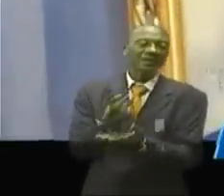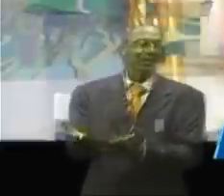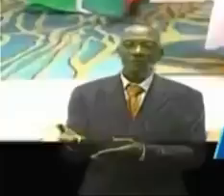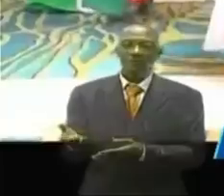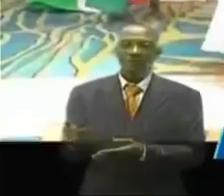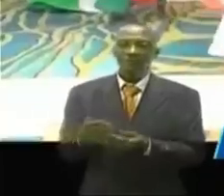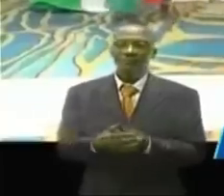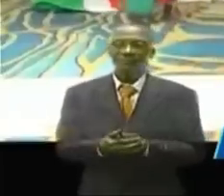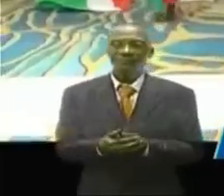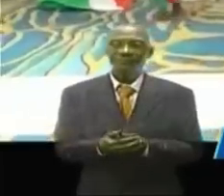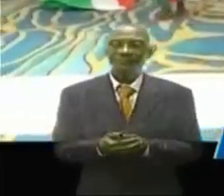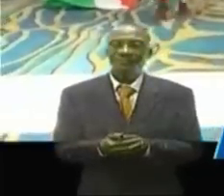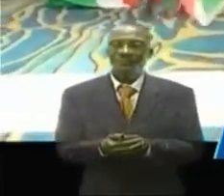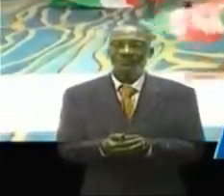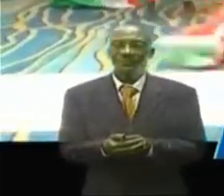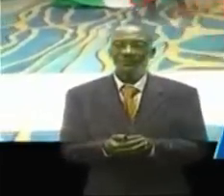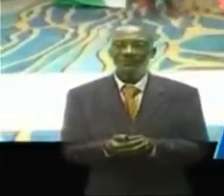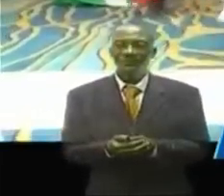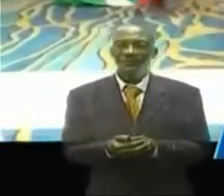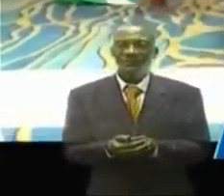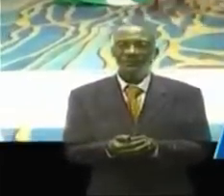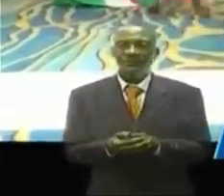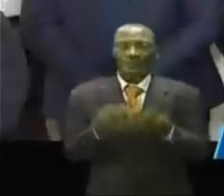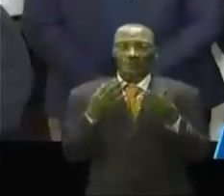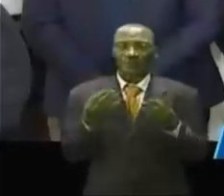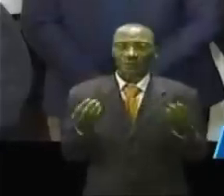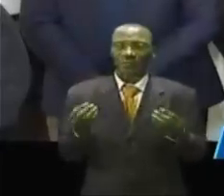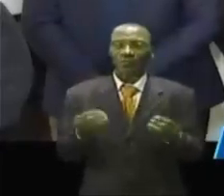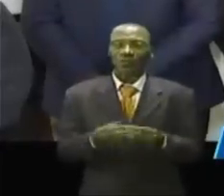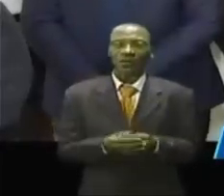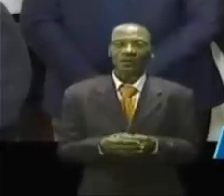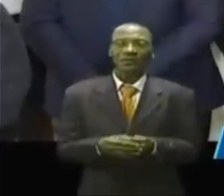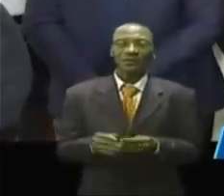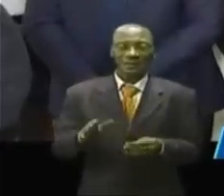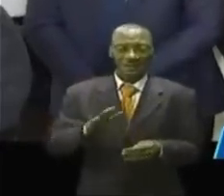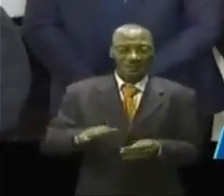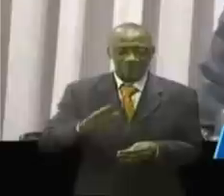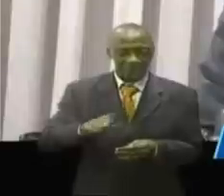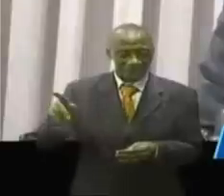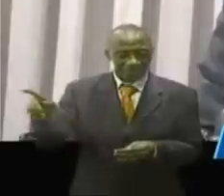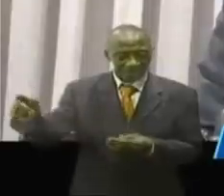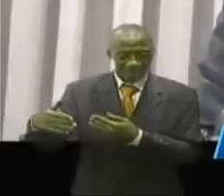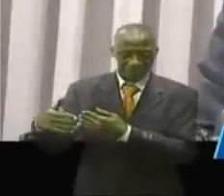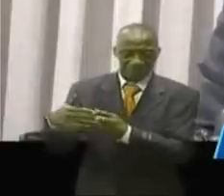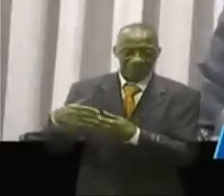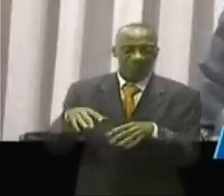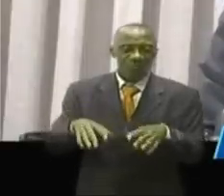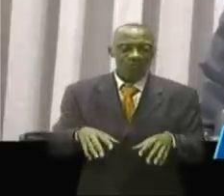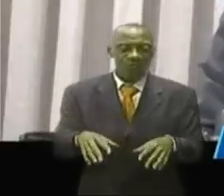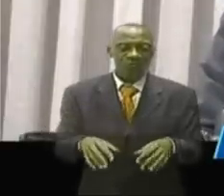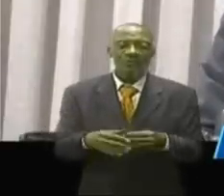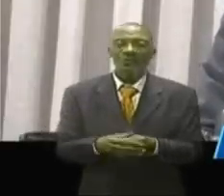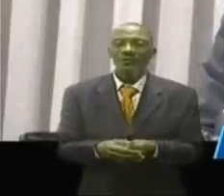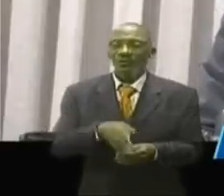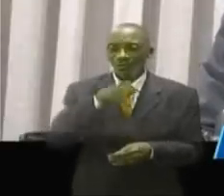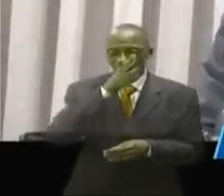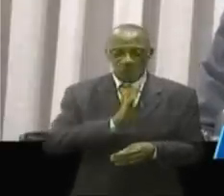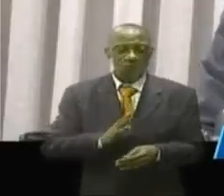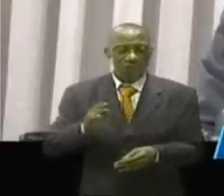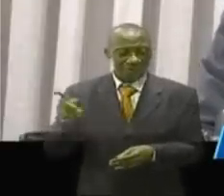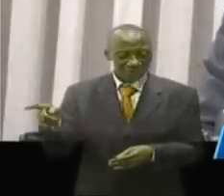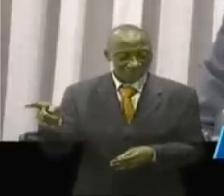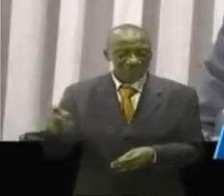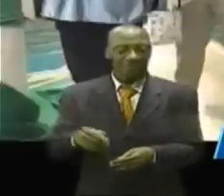République démocratique du Congo ont célébré les 61 ans de l'indépendance de leur pays. Un moment important célébré par les Burundais qui appellent